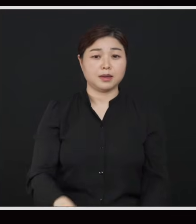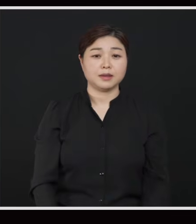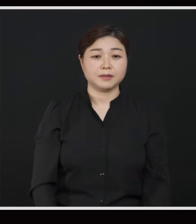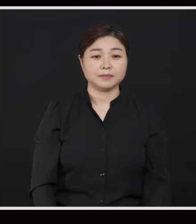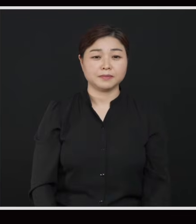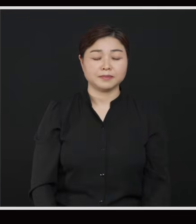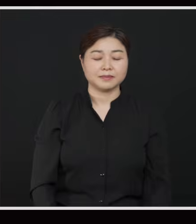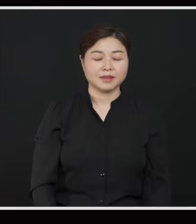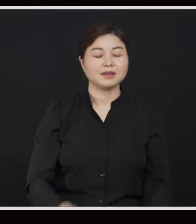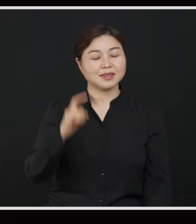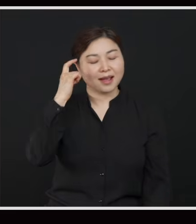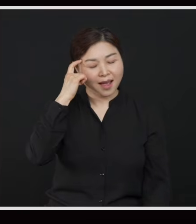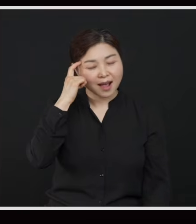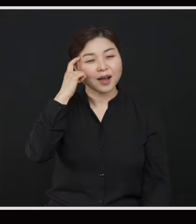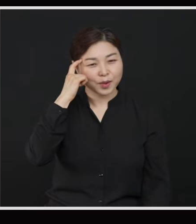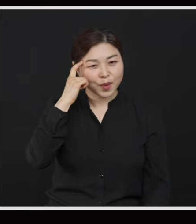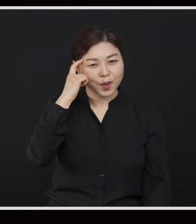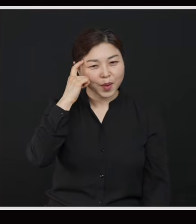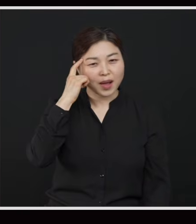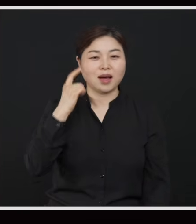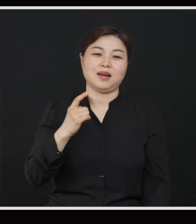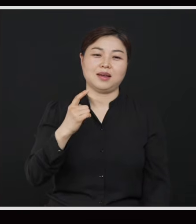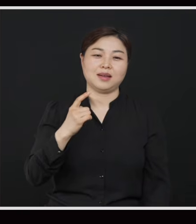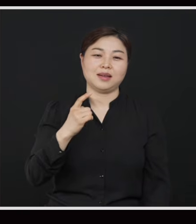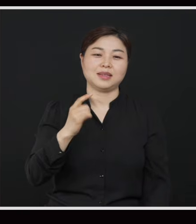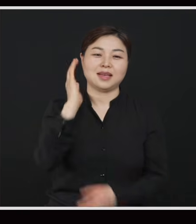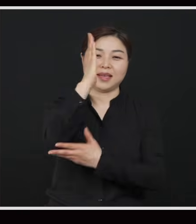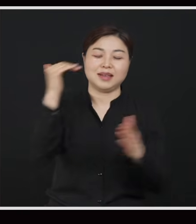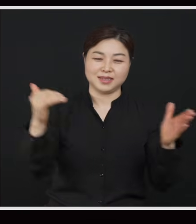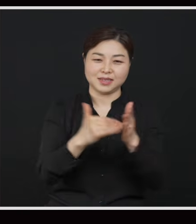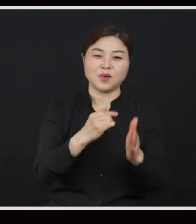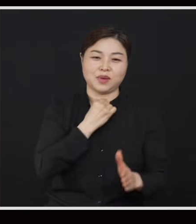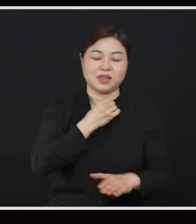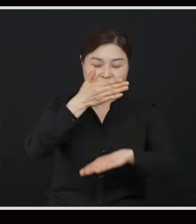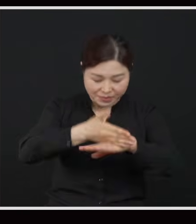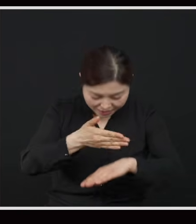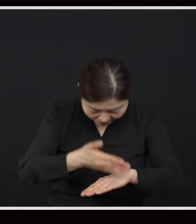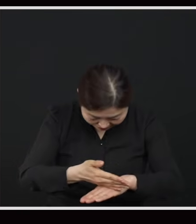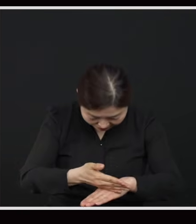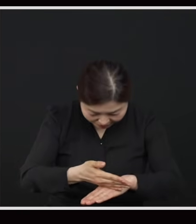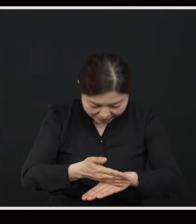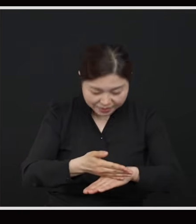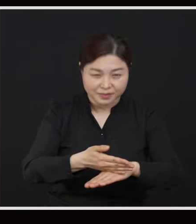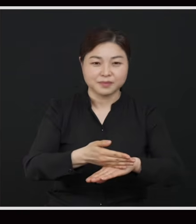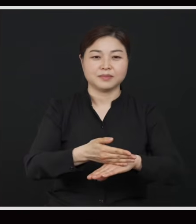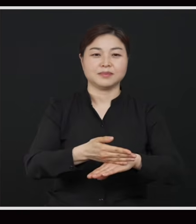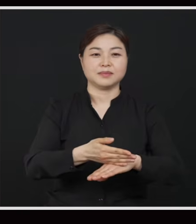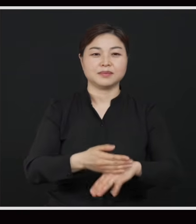있겠습니까? 그 생각을 하면서 이 강연을 마치겠습니다. 감사합니다.